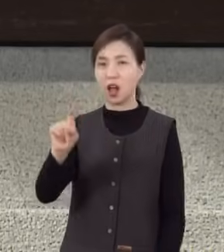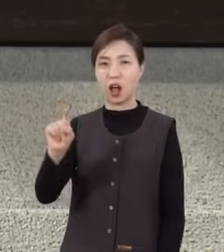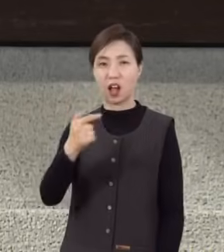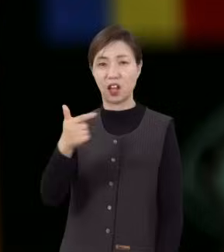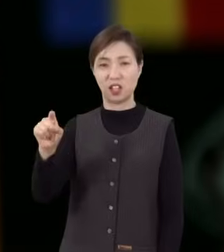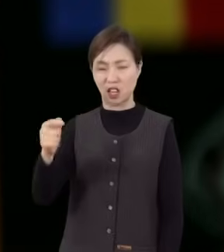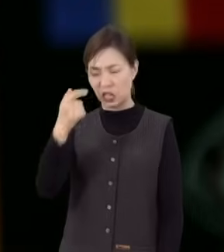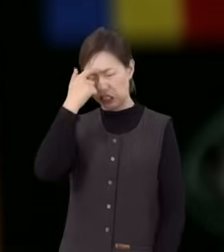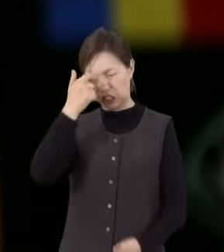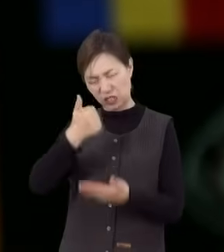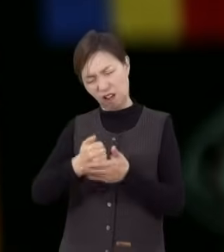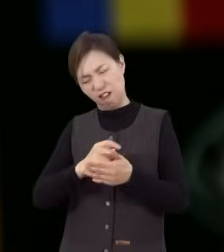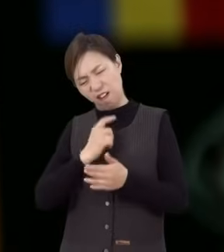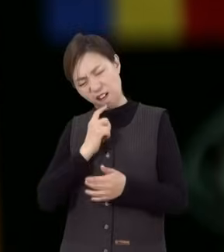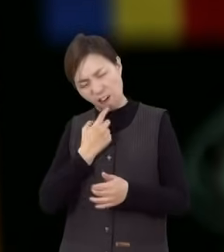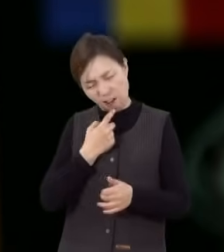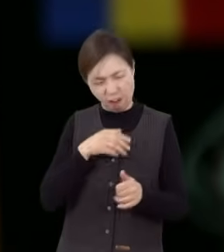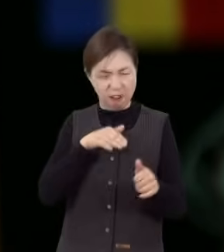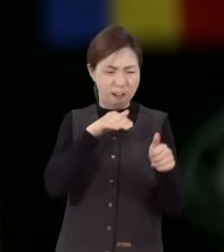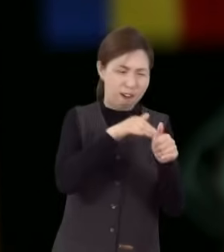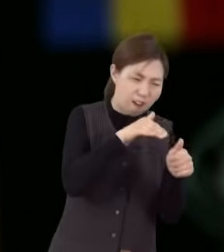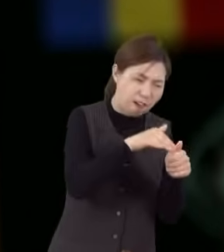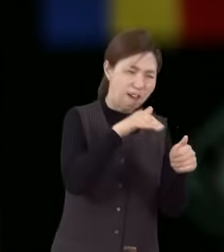남았을 때 장자여